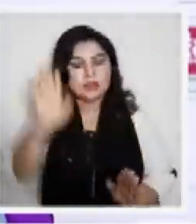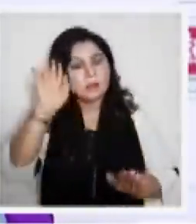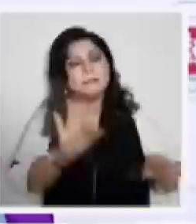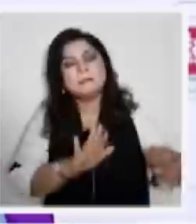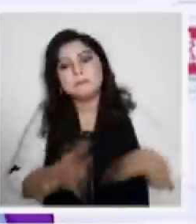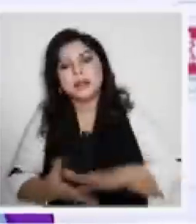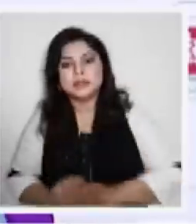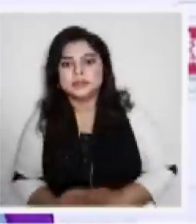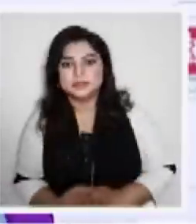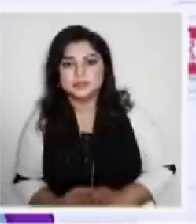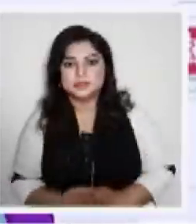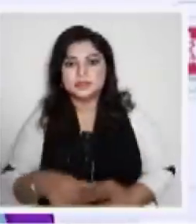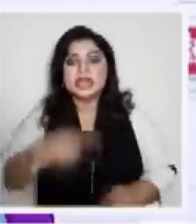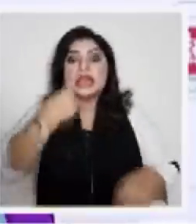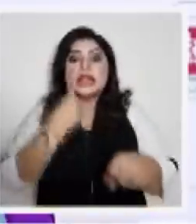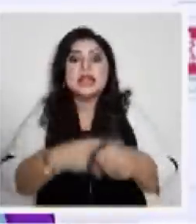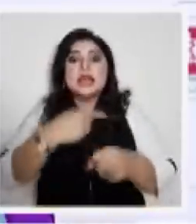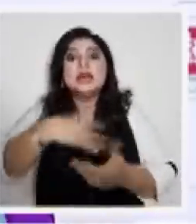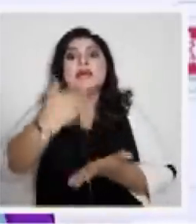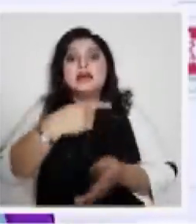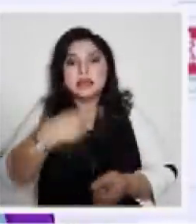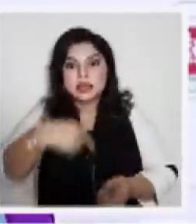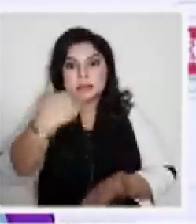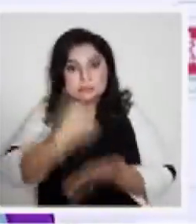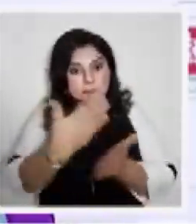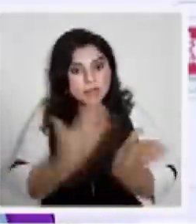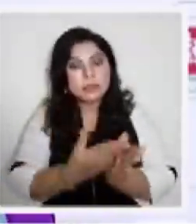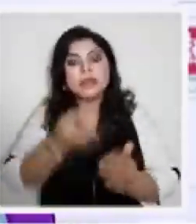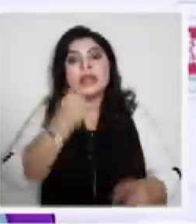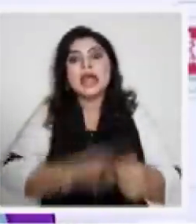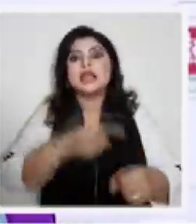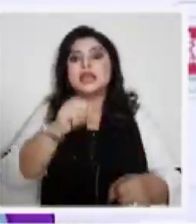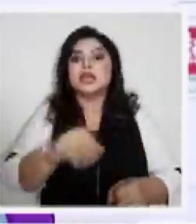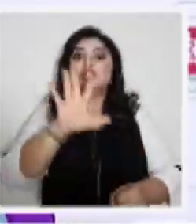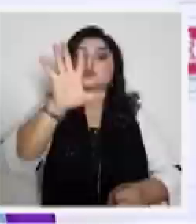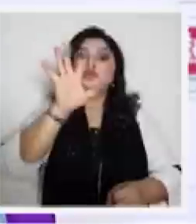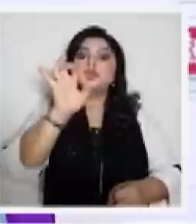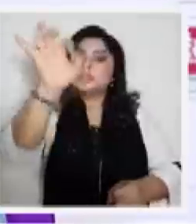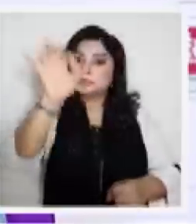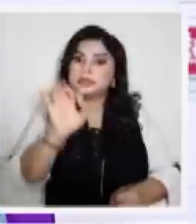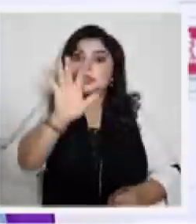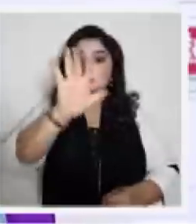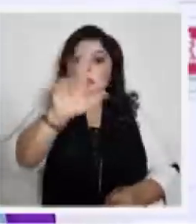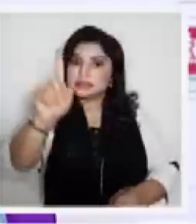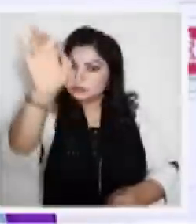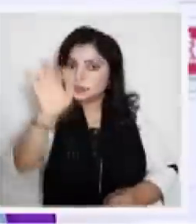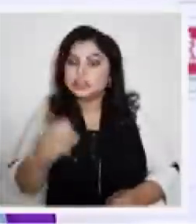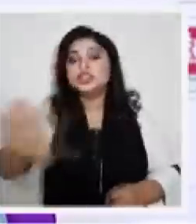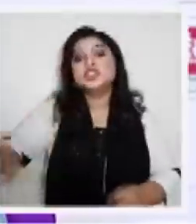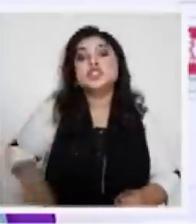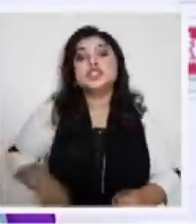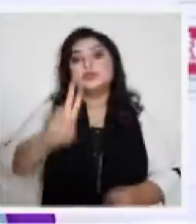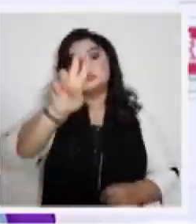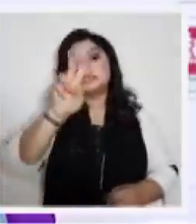রংপুর 2 জন, বরিশাল 1 জন এবং ময়মনসিংহ বিভাগে 1 জন। এ পর্যন্ত বিভাগ ভিত্তিক মৃত্যুর শতকরা